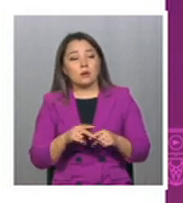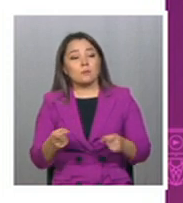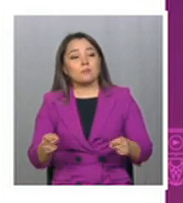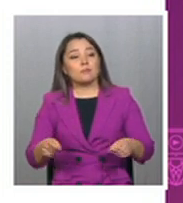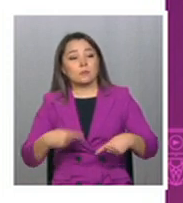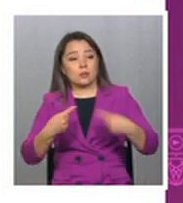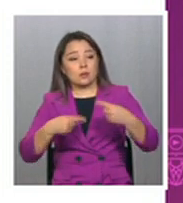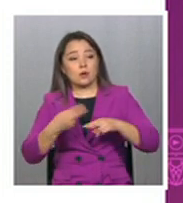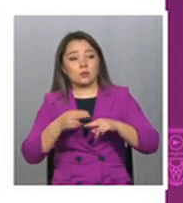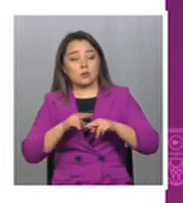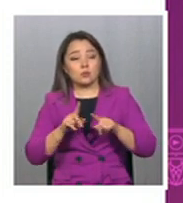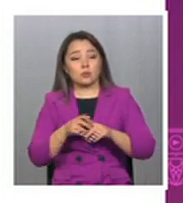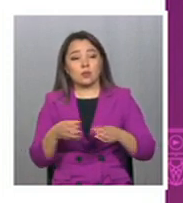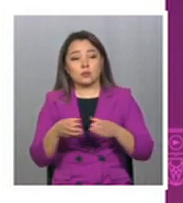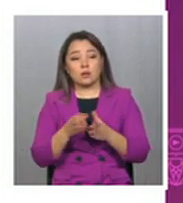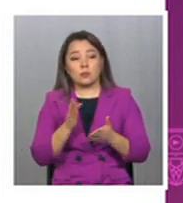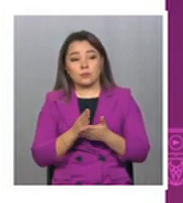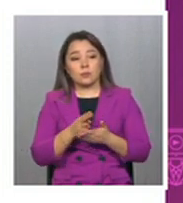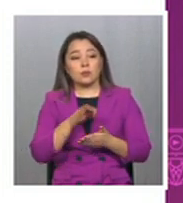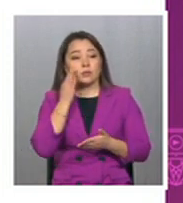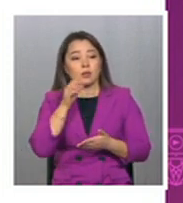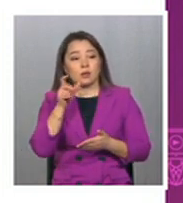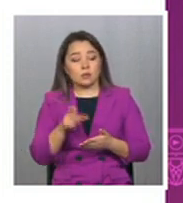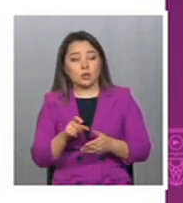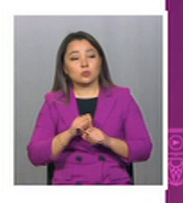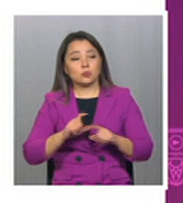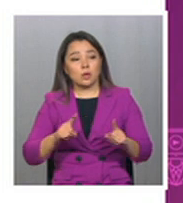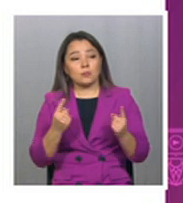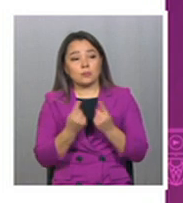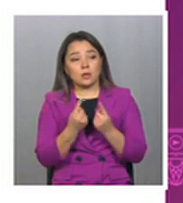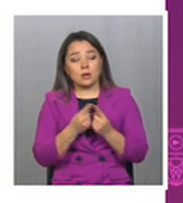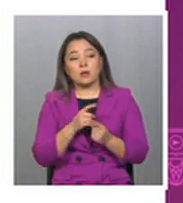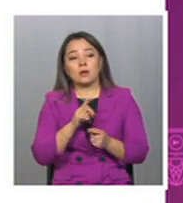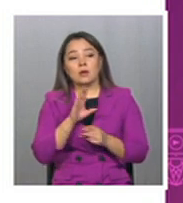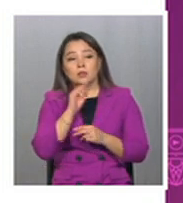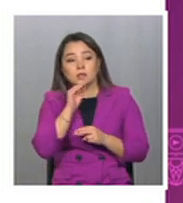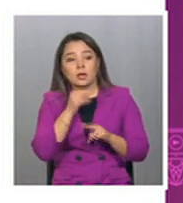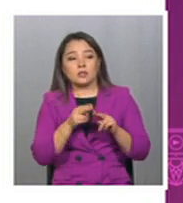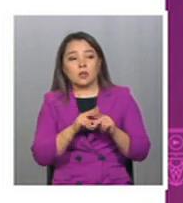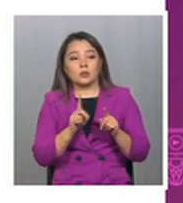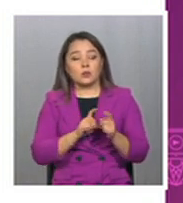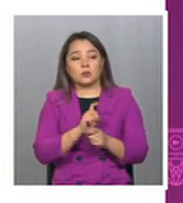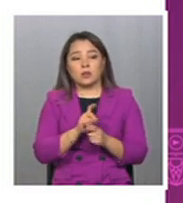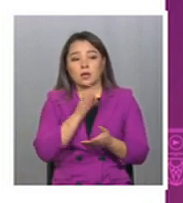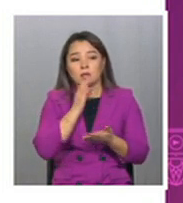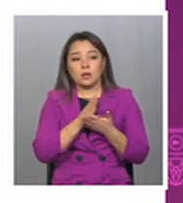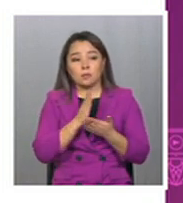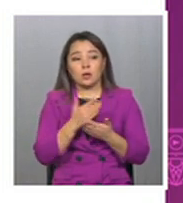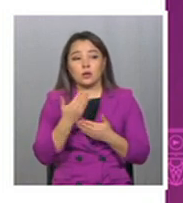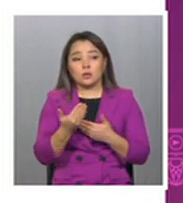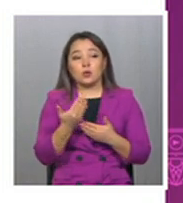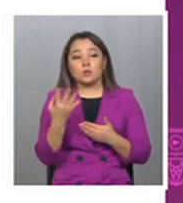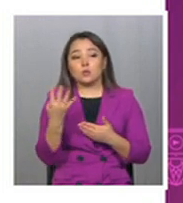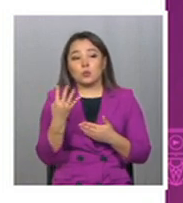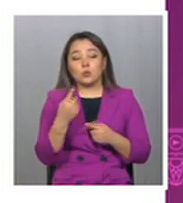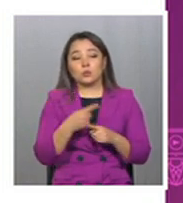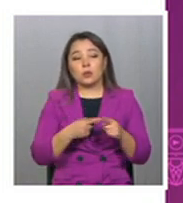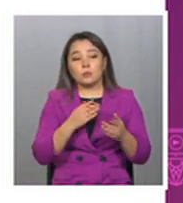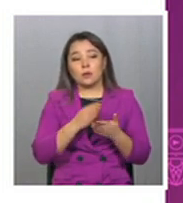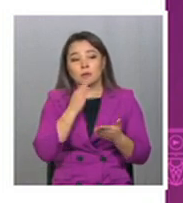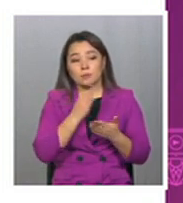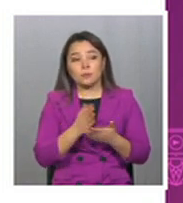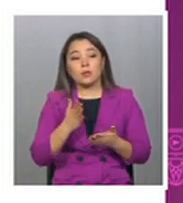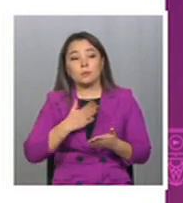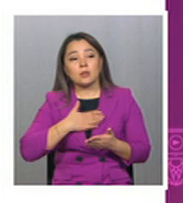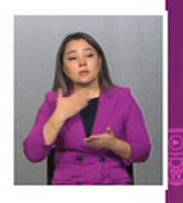от тастап жүретін қу, сабақ үстінде сыбырлап сыпсыңдағыш. Және төртінші үзінді.